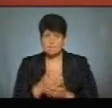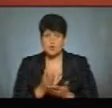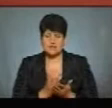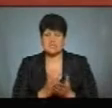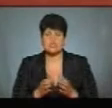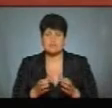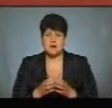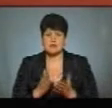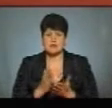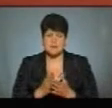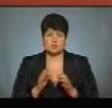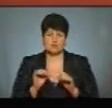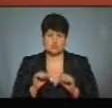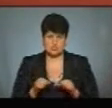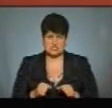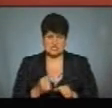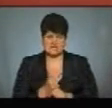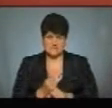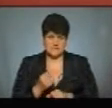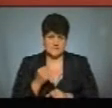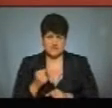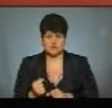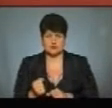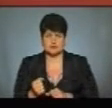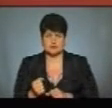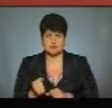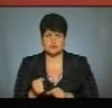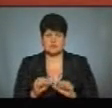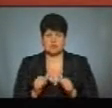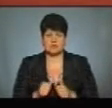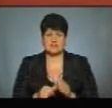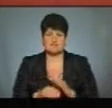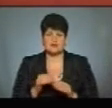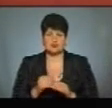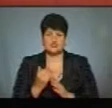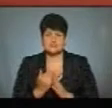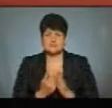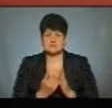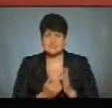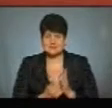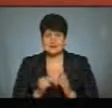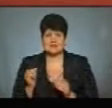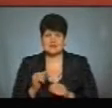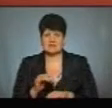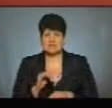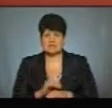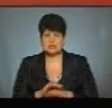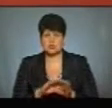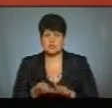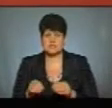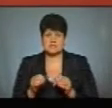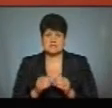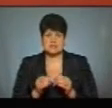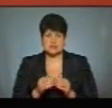ще політичні партії мають можливість, відповідно, висунути, тобто сформувати виборчі списки. І фактично